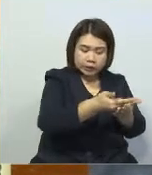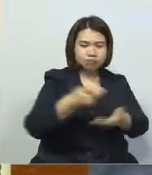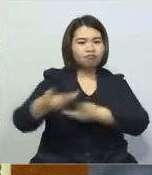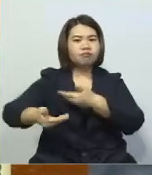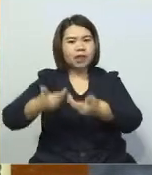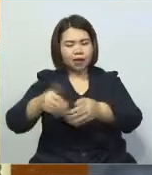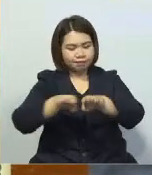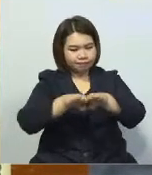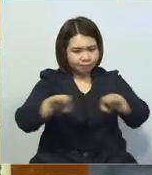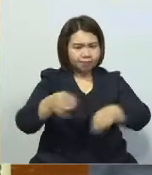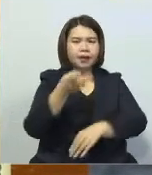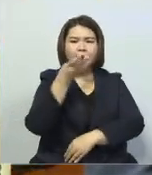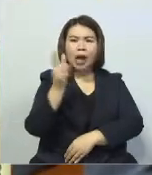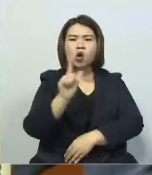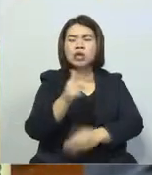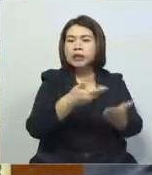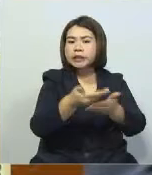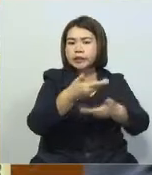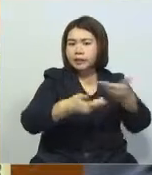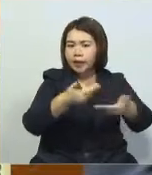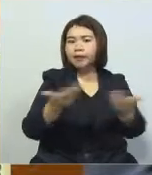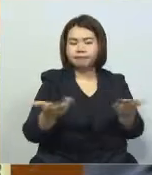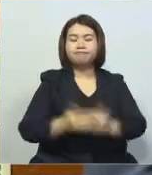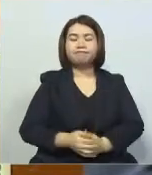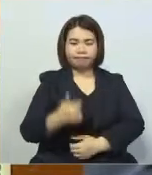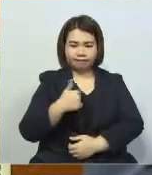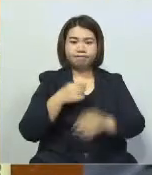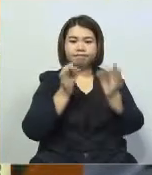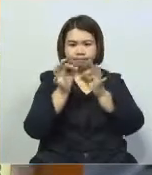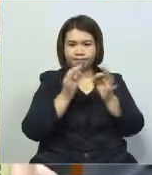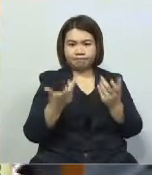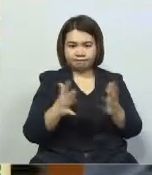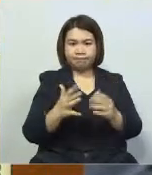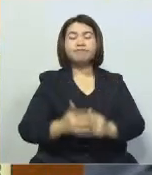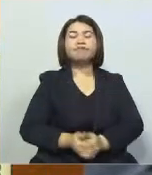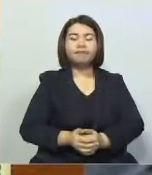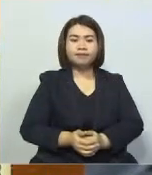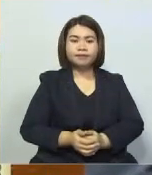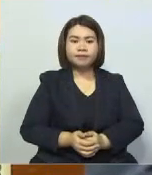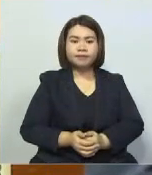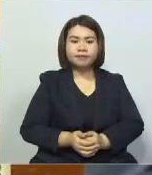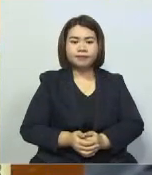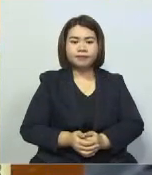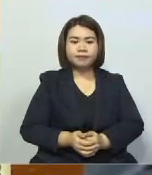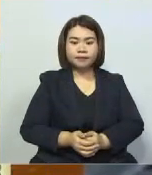าวเปลือกนะครับตามที่ผมได้บอกไปแล้วนะครับเรื่องของ